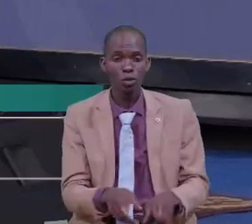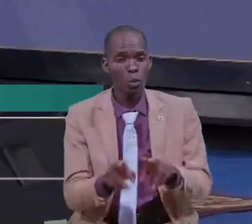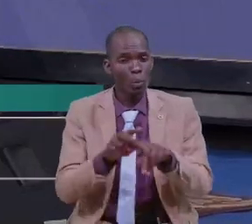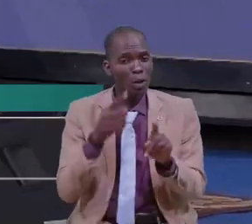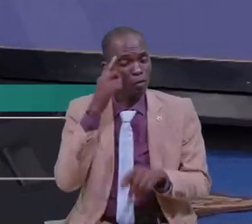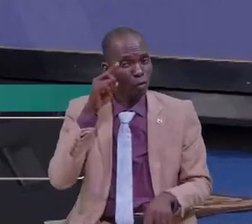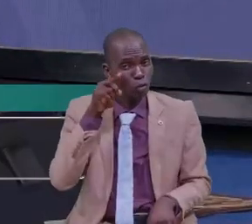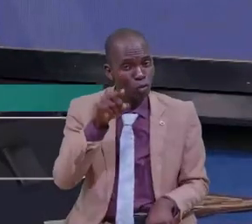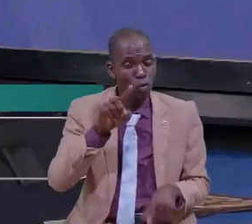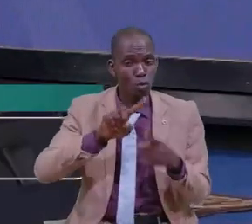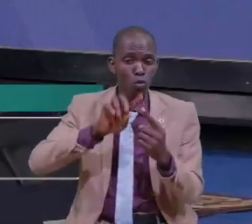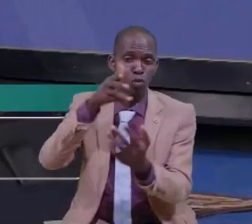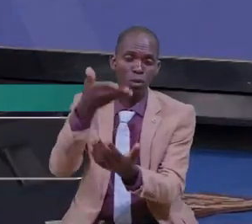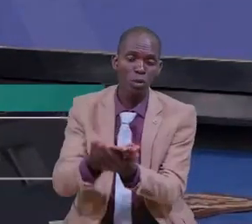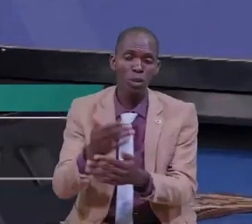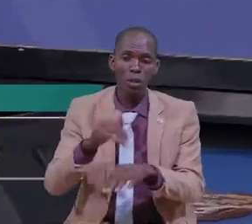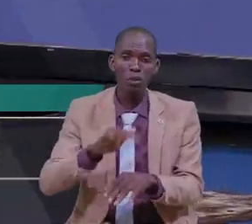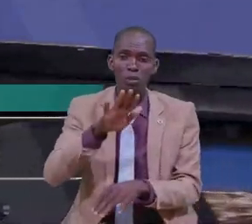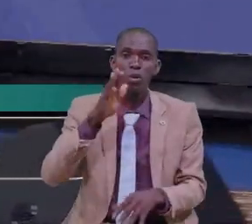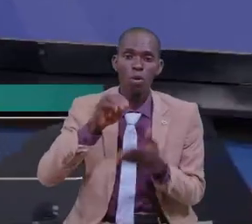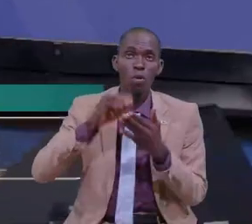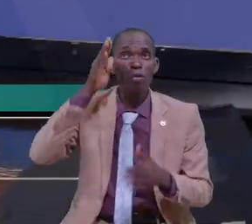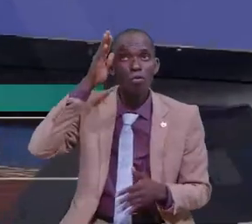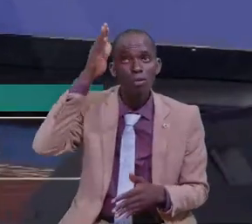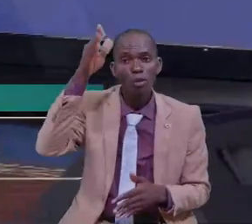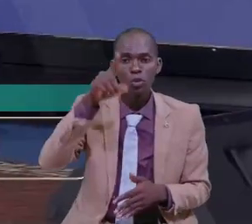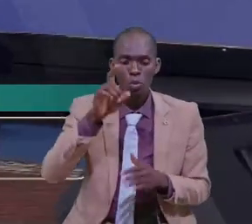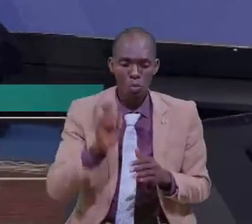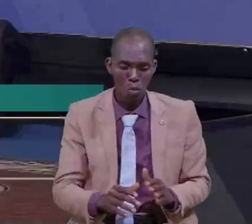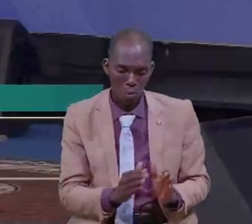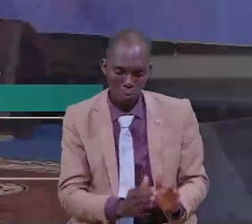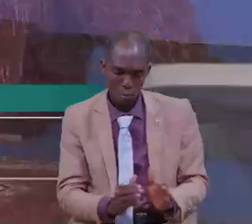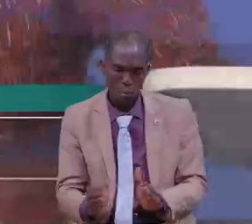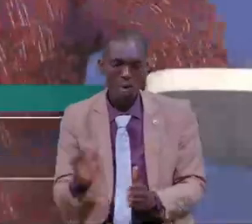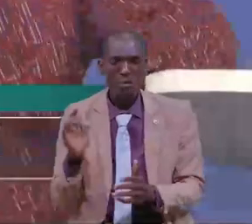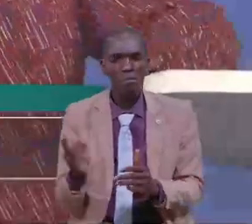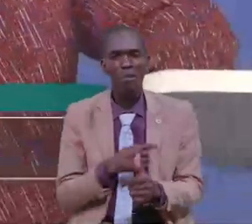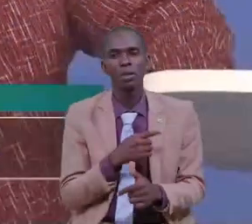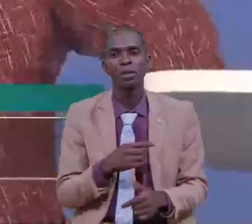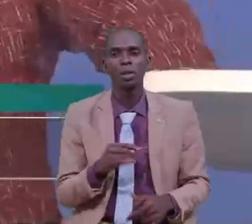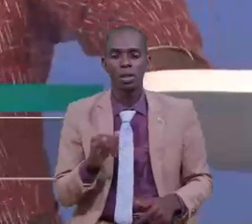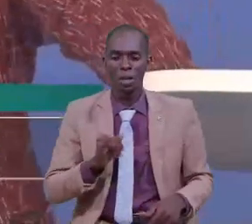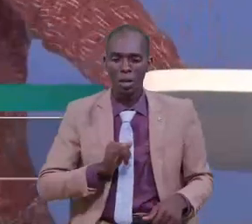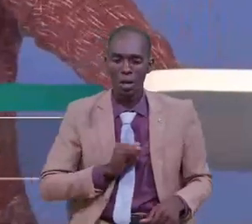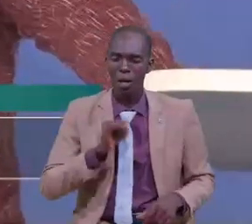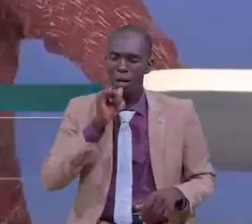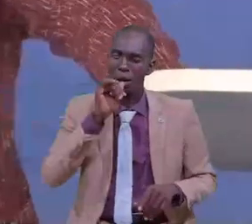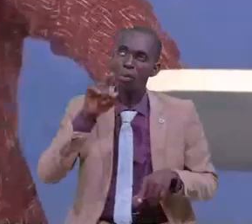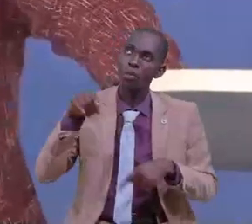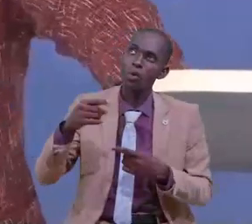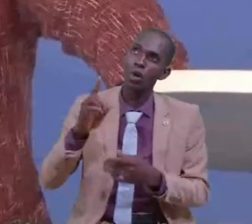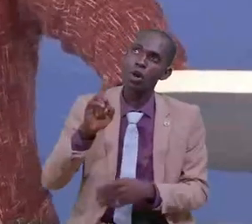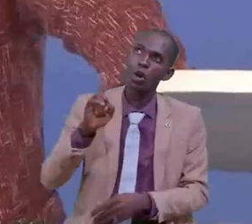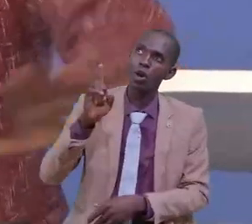plusieurs routes. Pour atteindre ta destination, tu dois planifier cela. Je vais